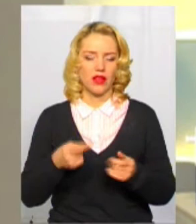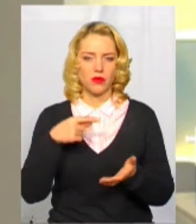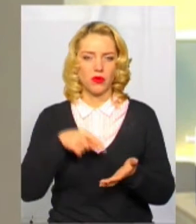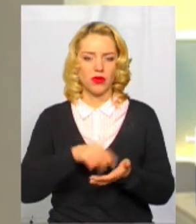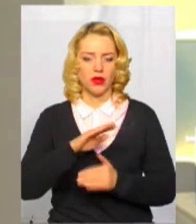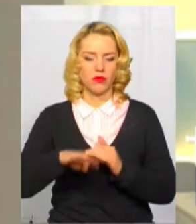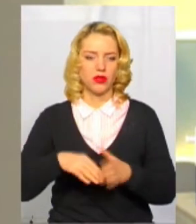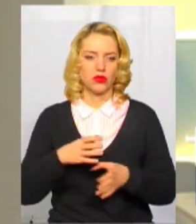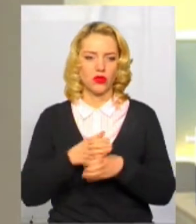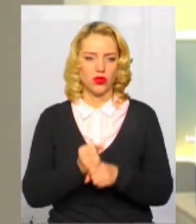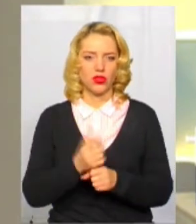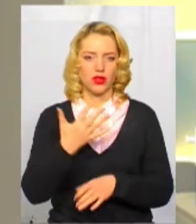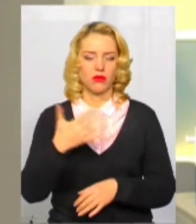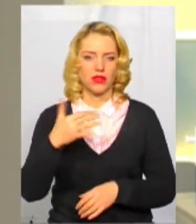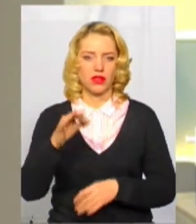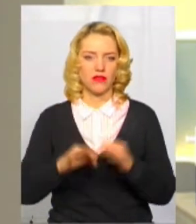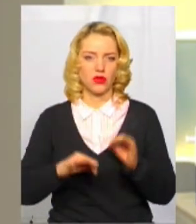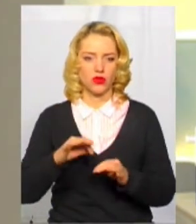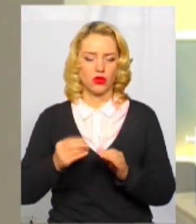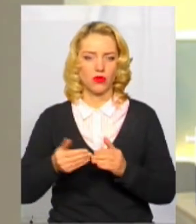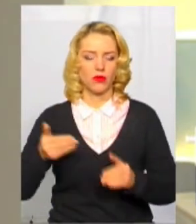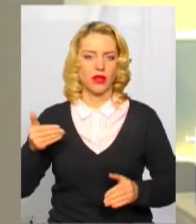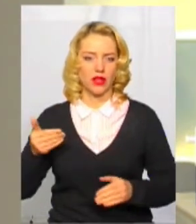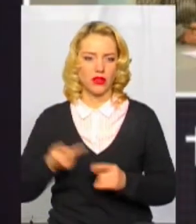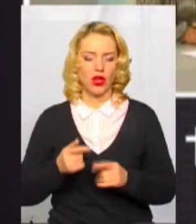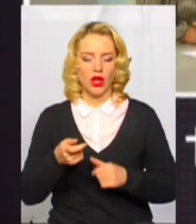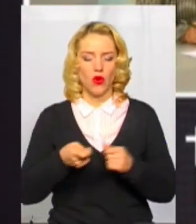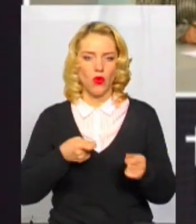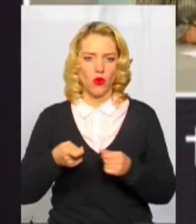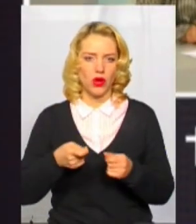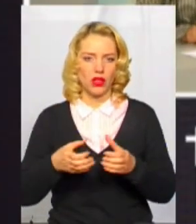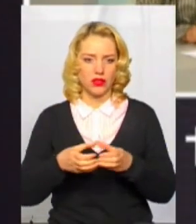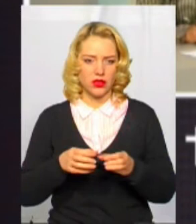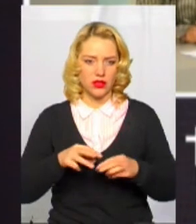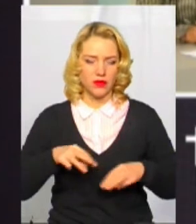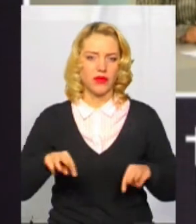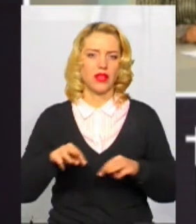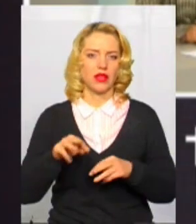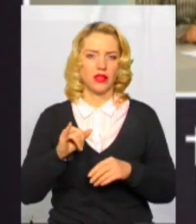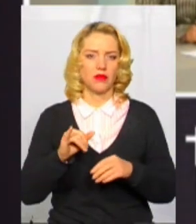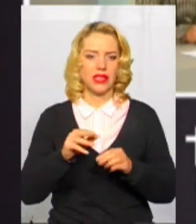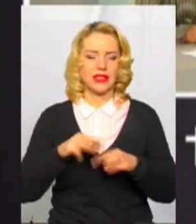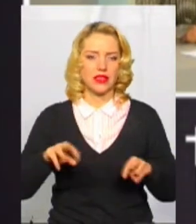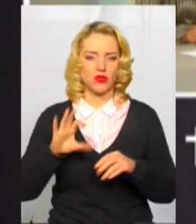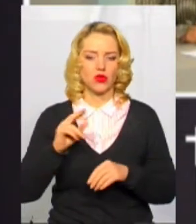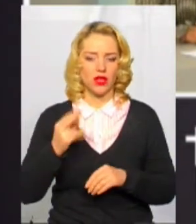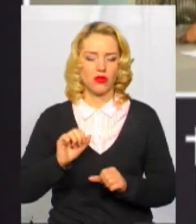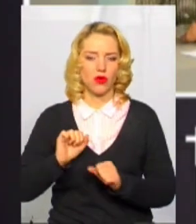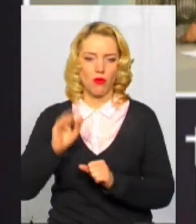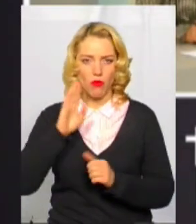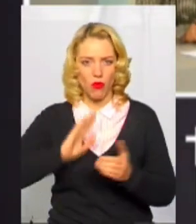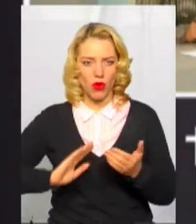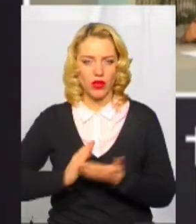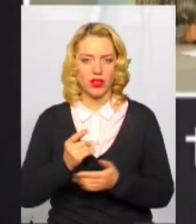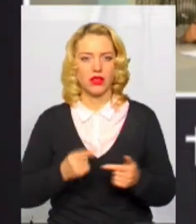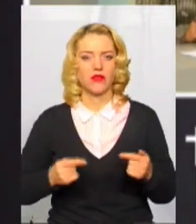під скорочення на 50%, то попередньо і уряд, і Міністерство соціальної політики визначили, що